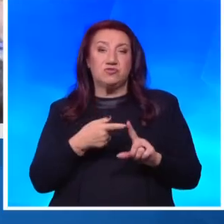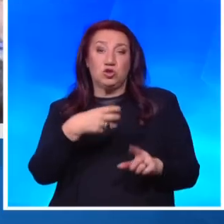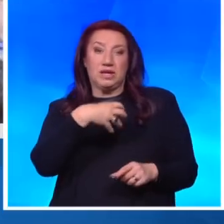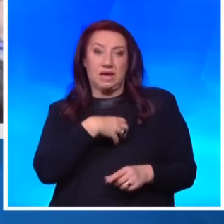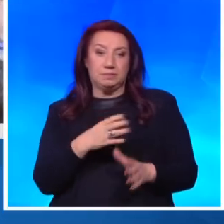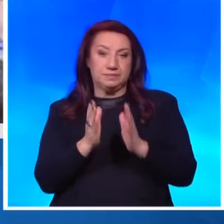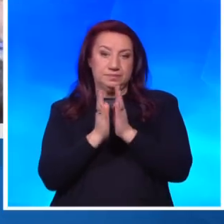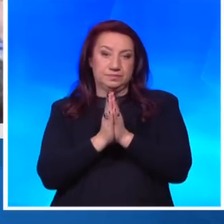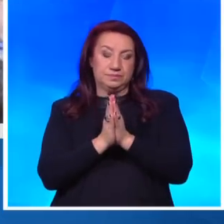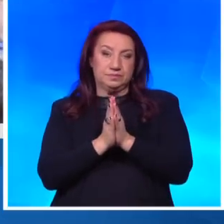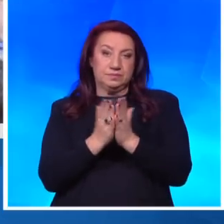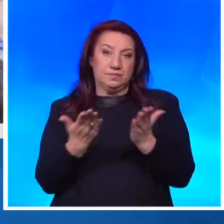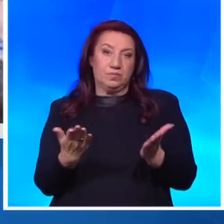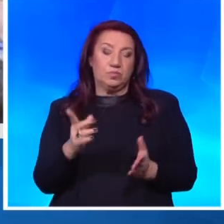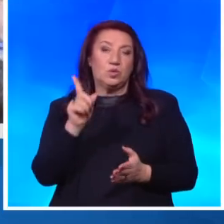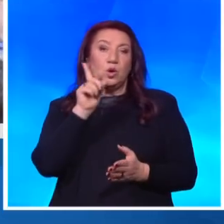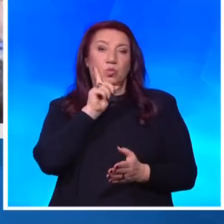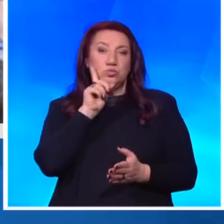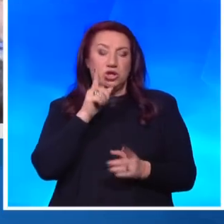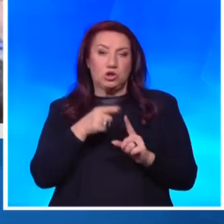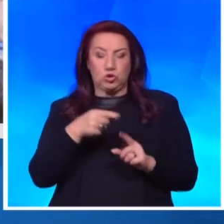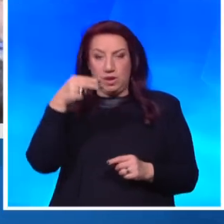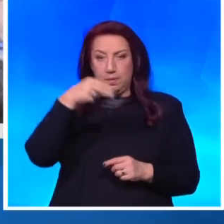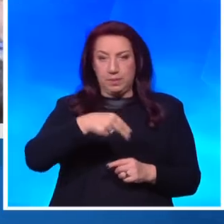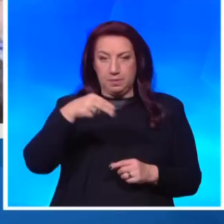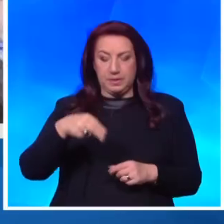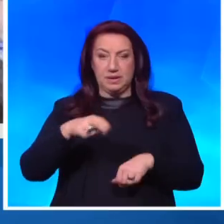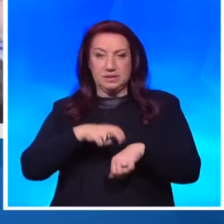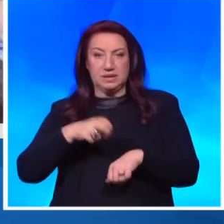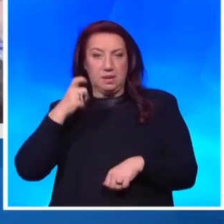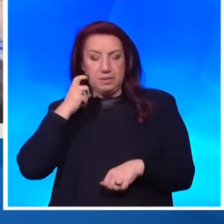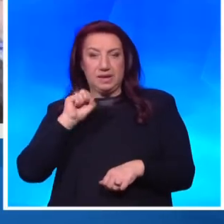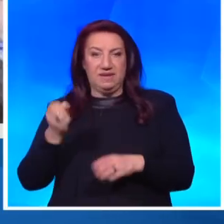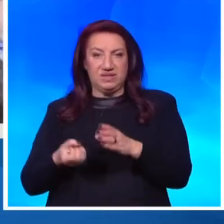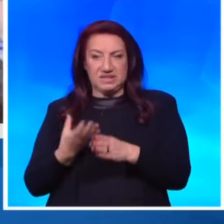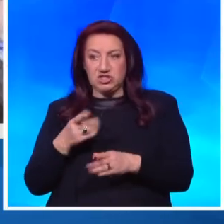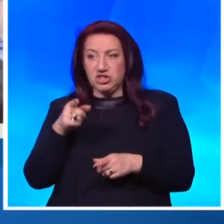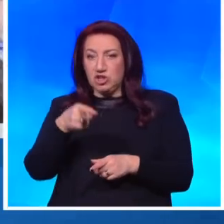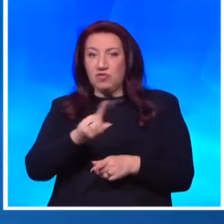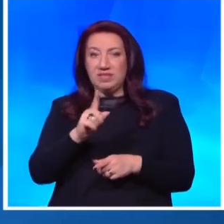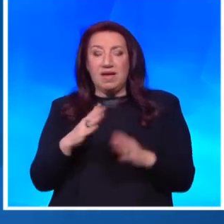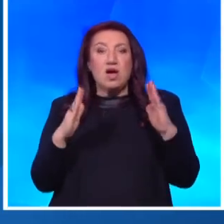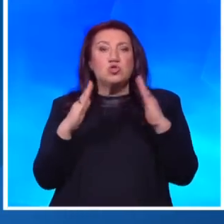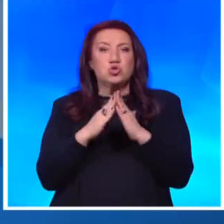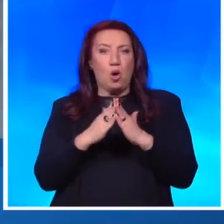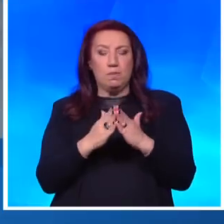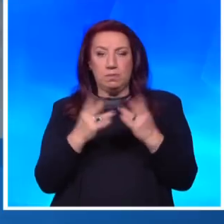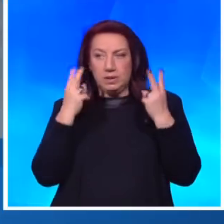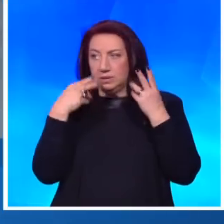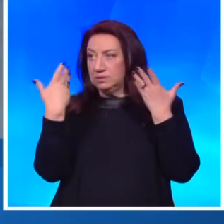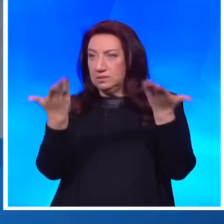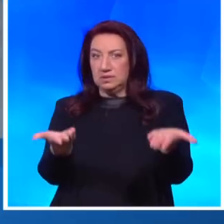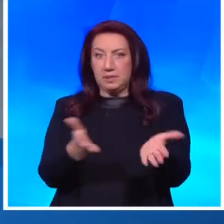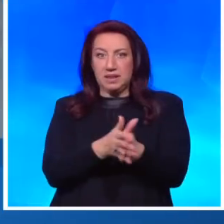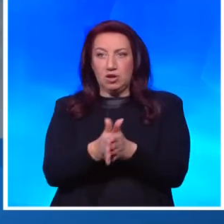цитирам: «Момчета от ПП, ДБ и Възраждане, не сте у дома, осъзнайте къде се намирате». А лидерът на Има такъв